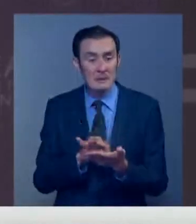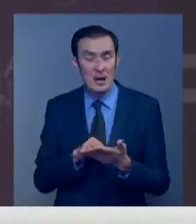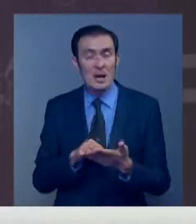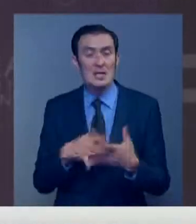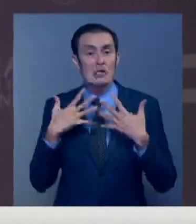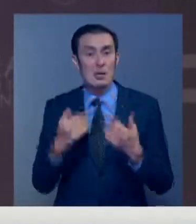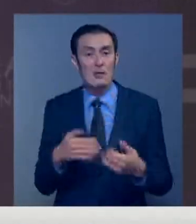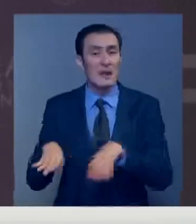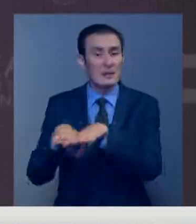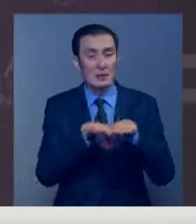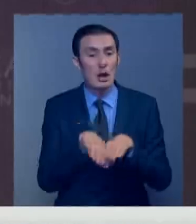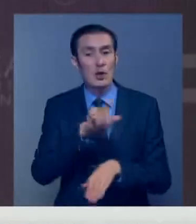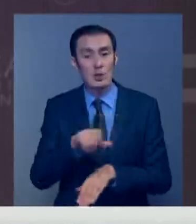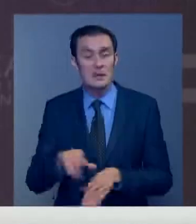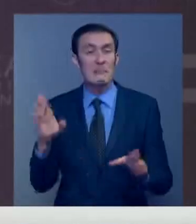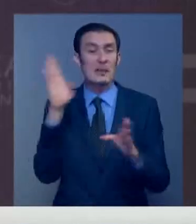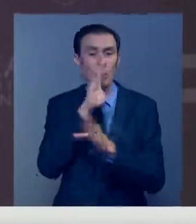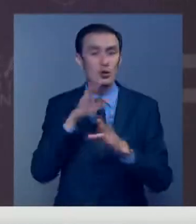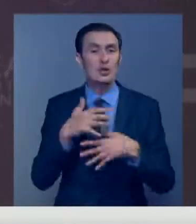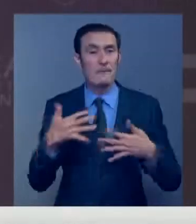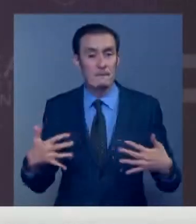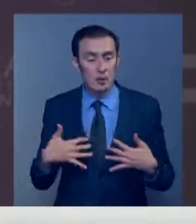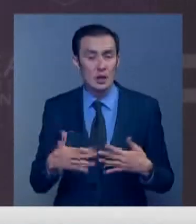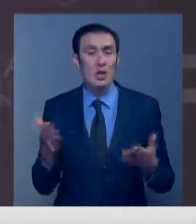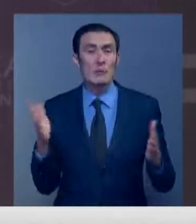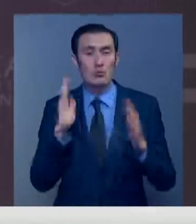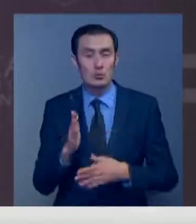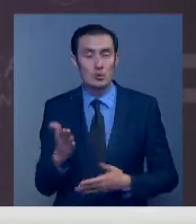здоровье», когда человечество, природа и животные живут сообща.